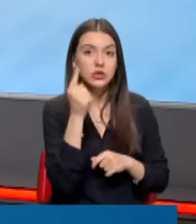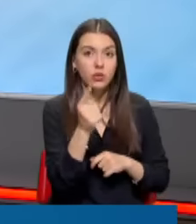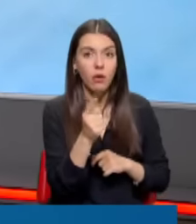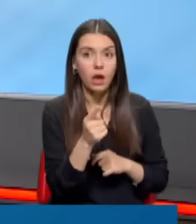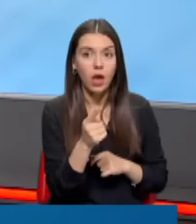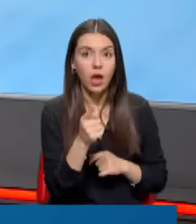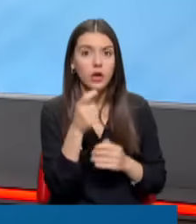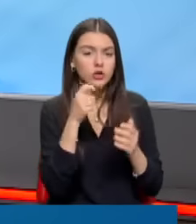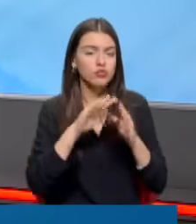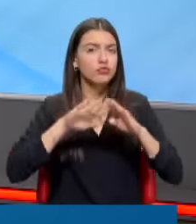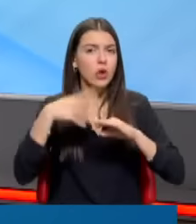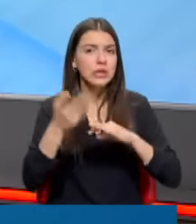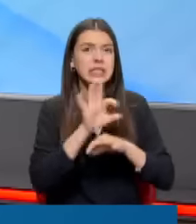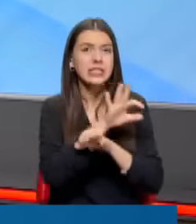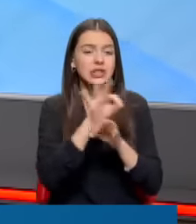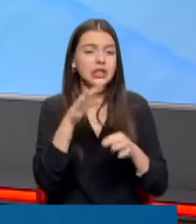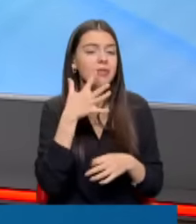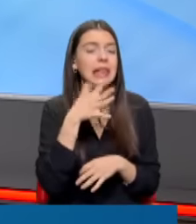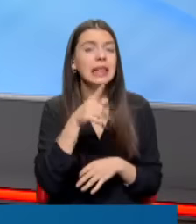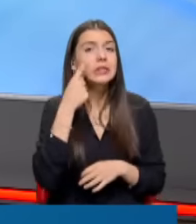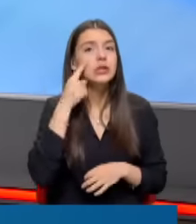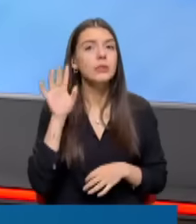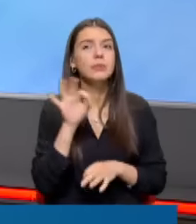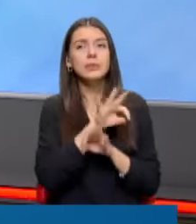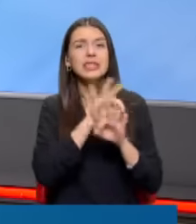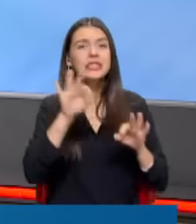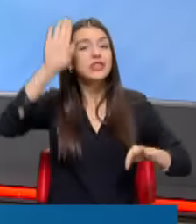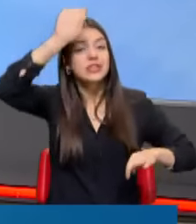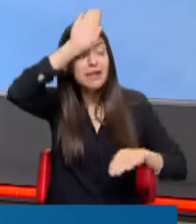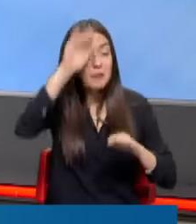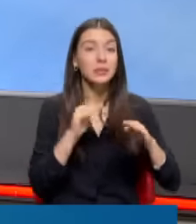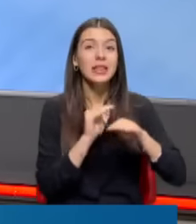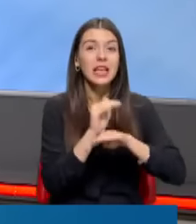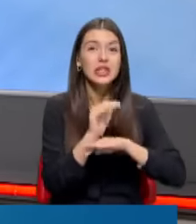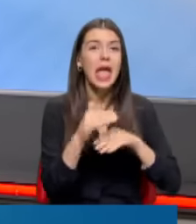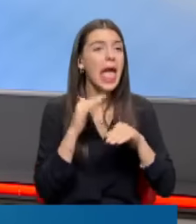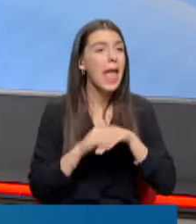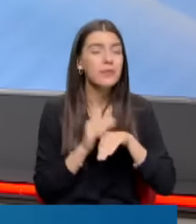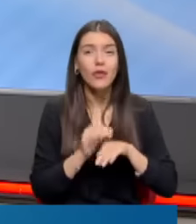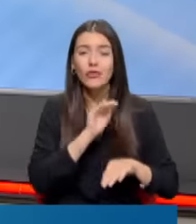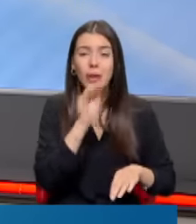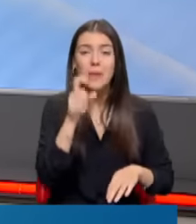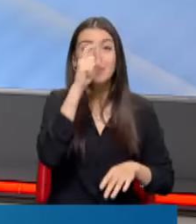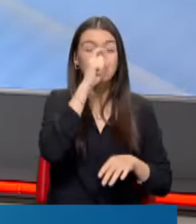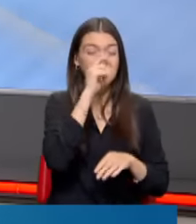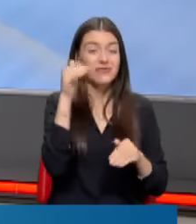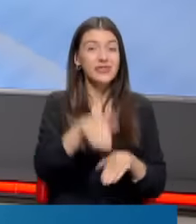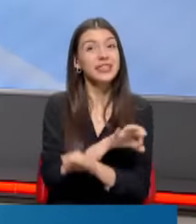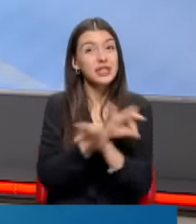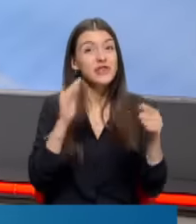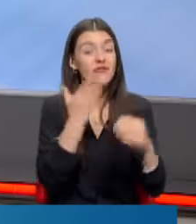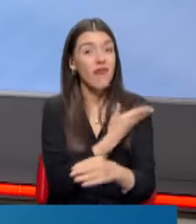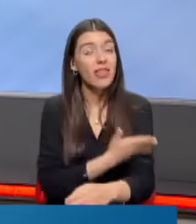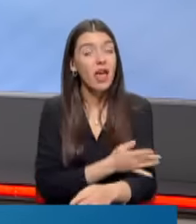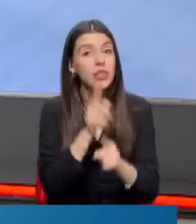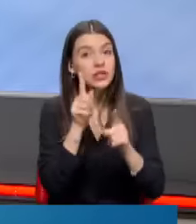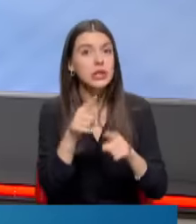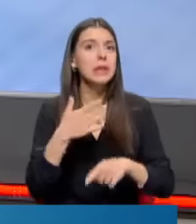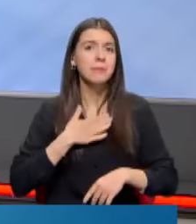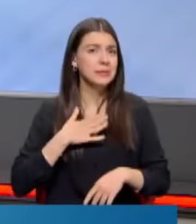sonrasında hiç deniz görmemişinin, hiç İstanbul'da yaşayıp da Eminönü'ne Beşiktaş'ına gelmemiş vatandaşın bizim